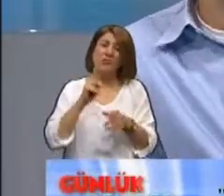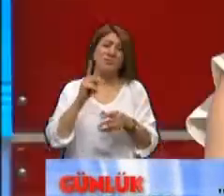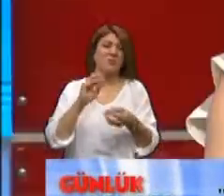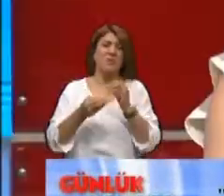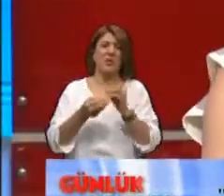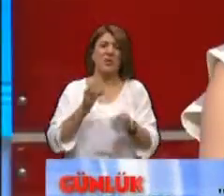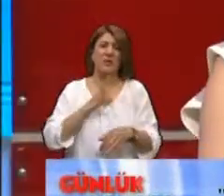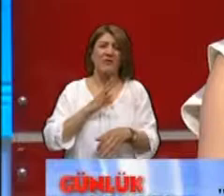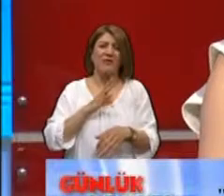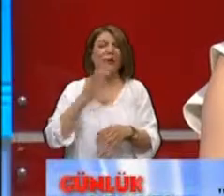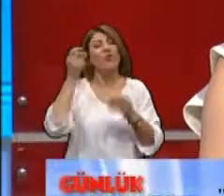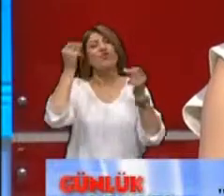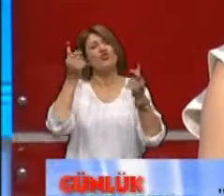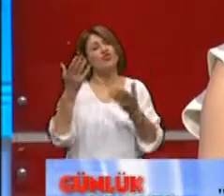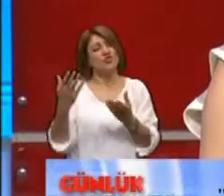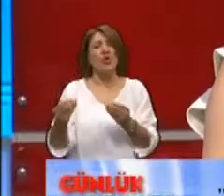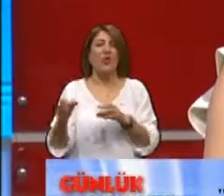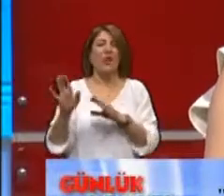canım.